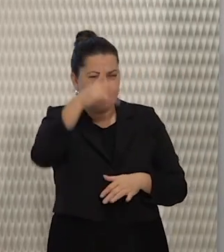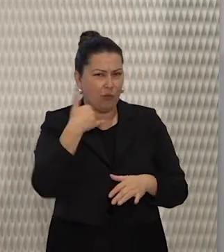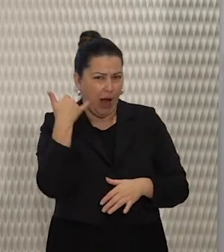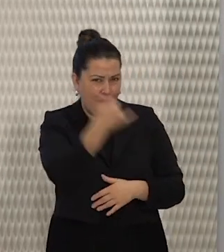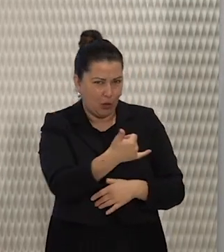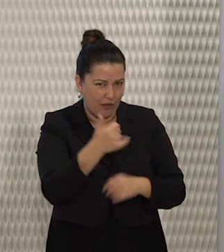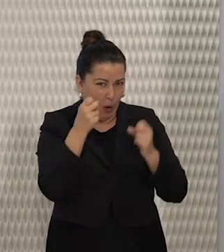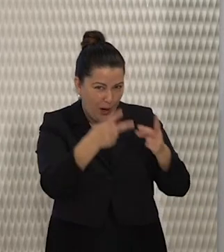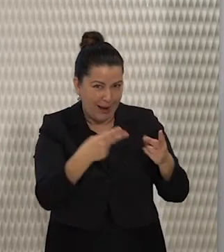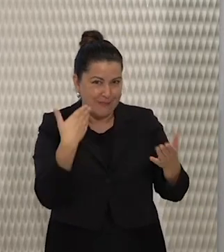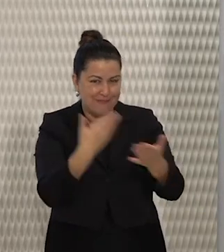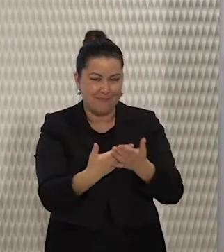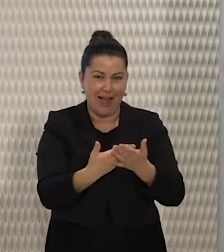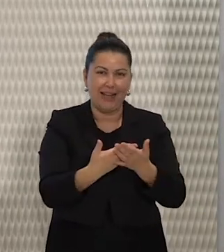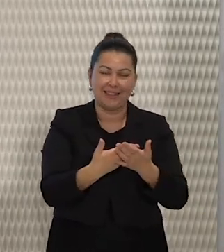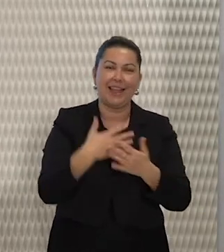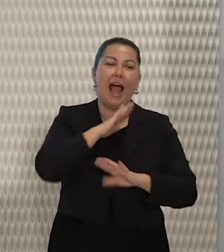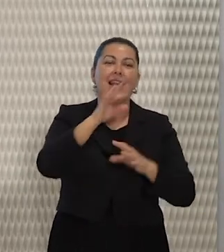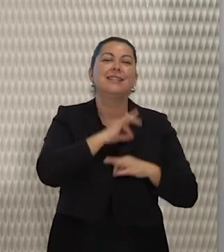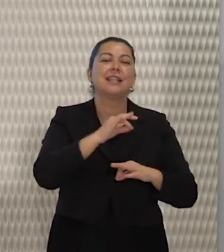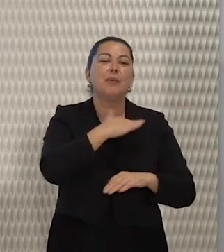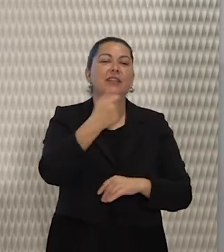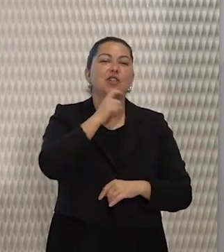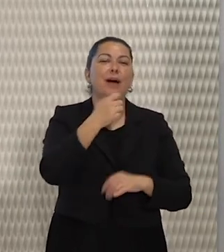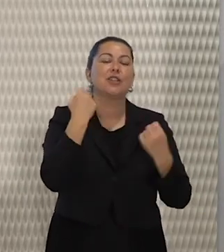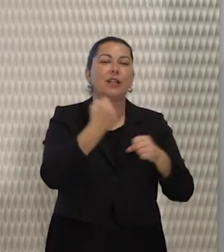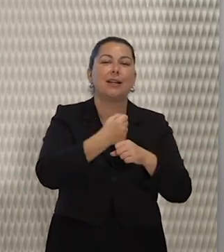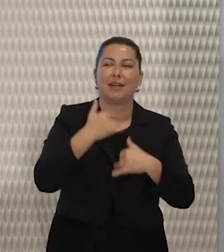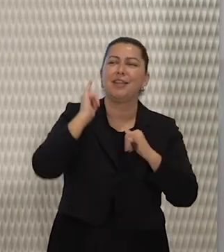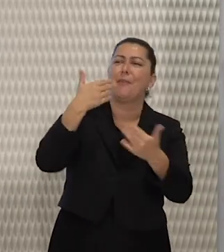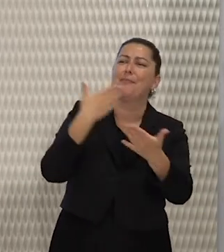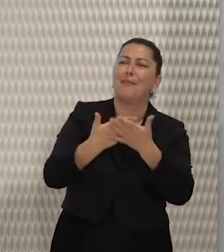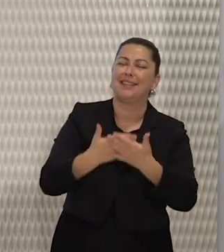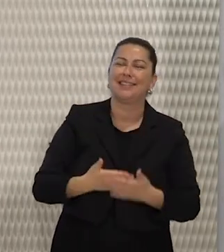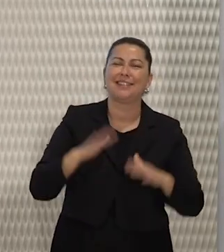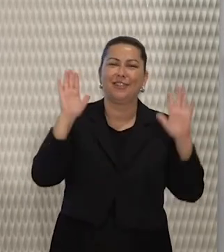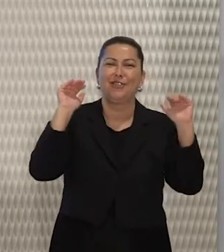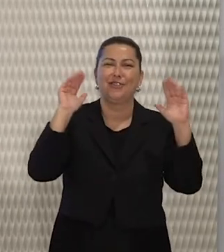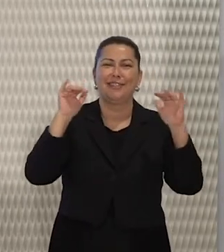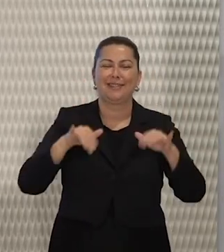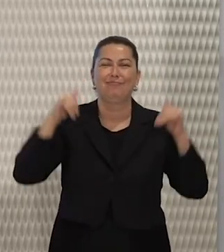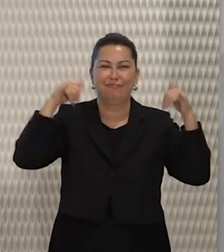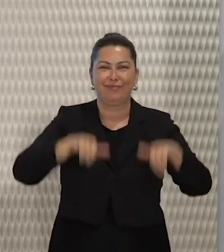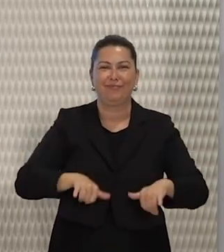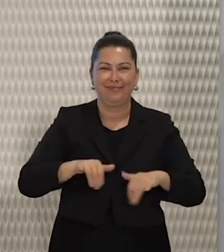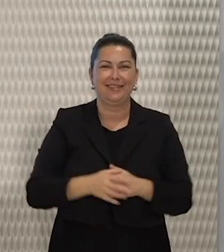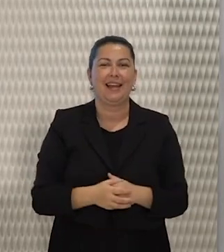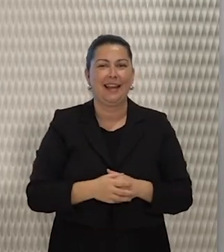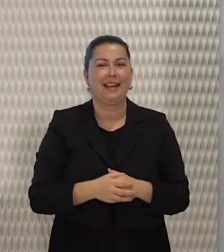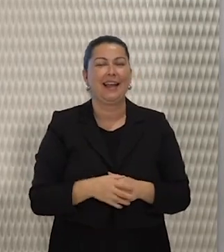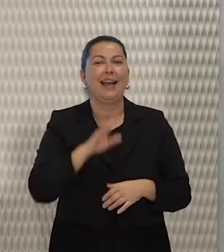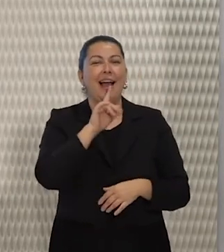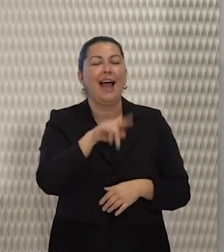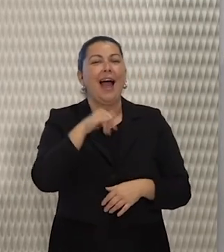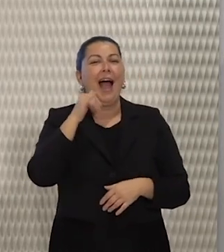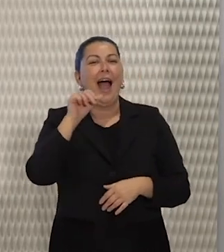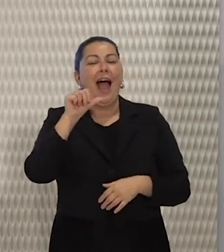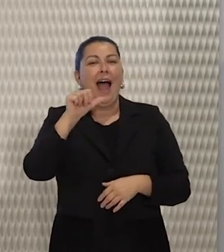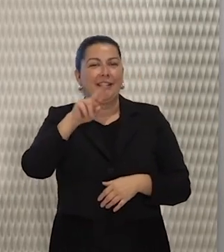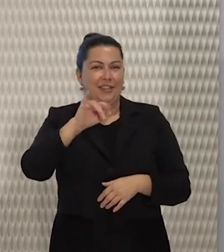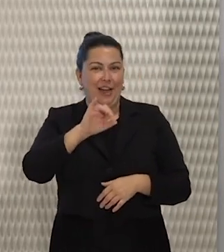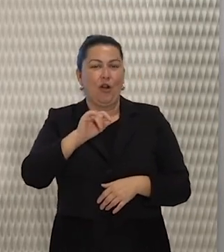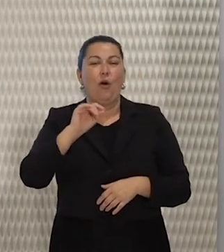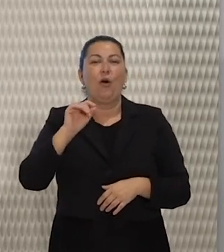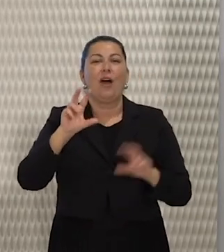passt. Super. Dann derweil danke dir, alles Liebe und viel Spaß in der Arbeit heute. Ja, passt. Okay. Tschüss. Angelo, alles Liebe vom ganzen